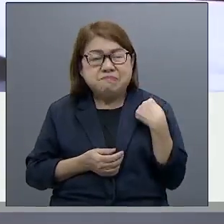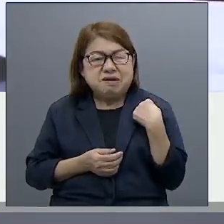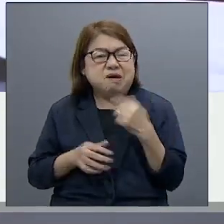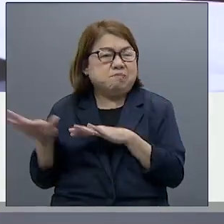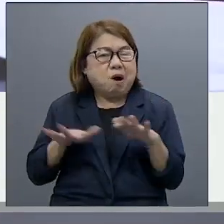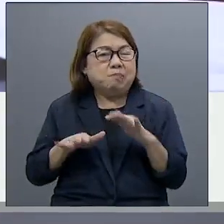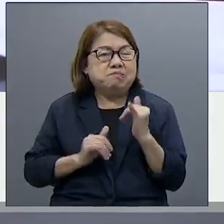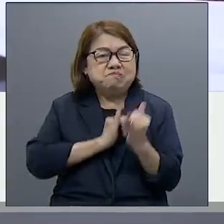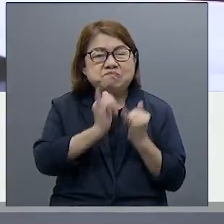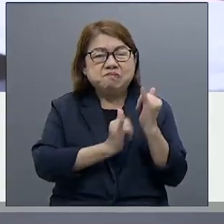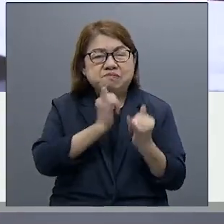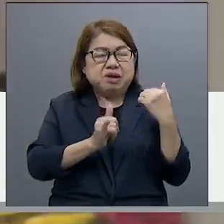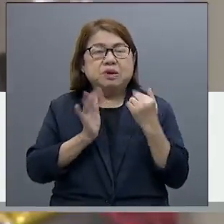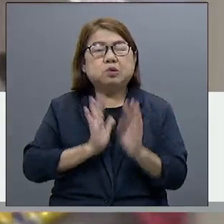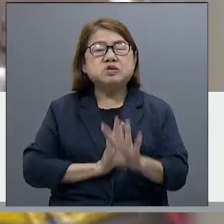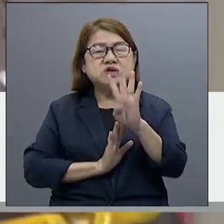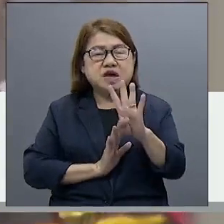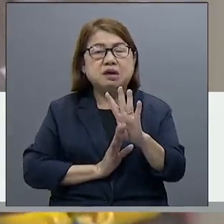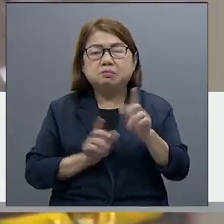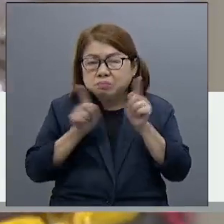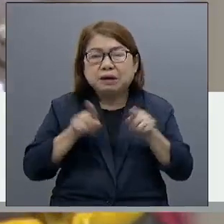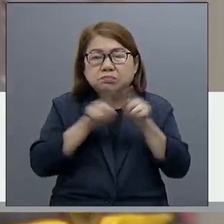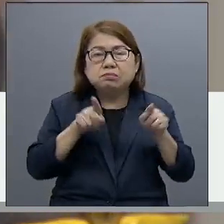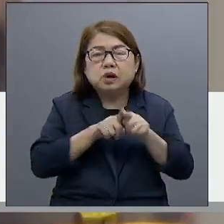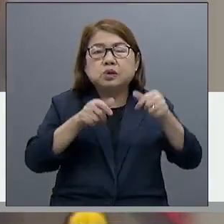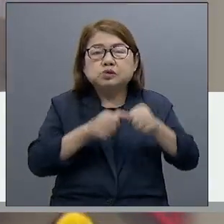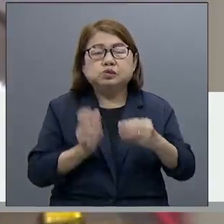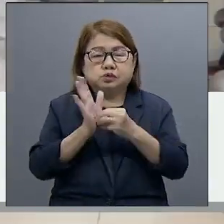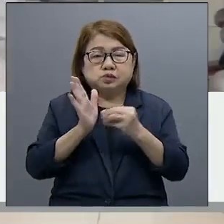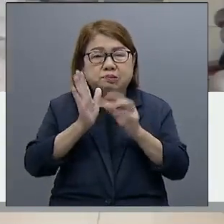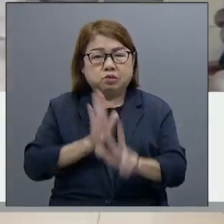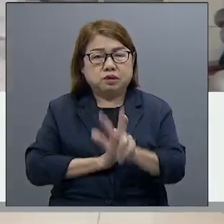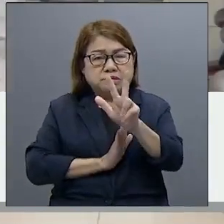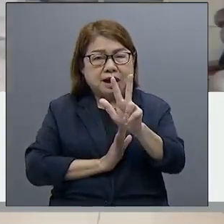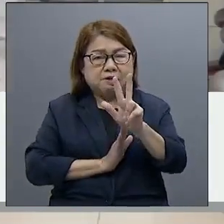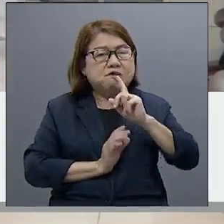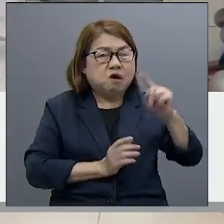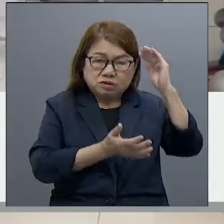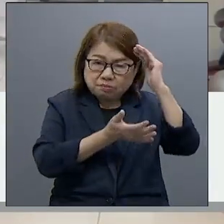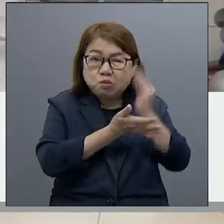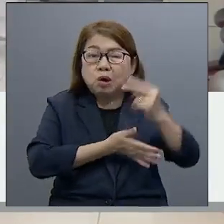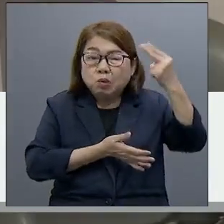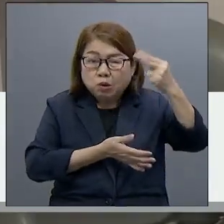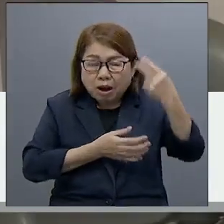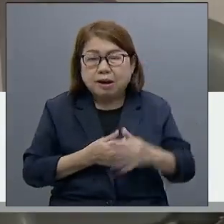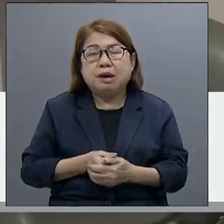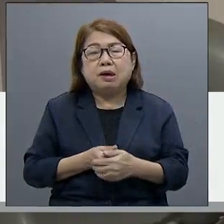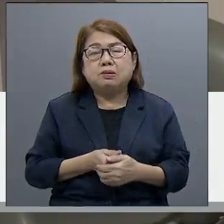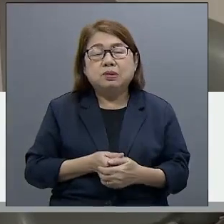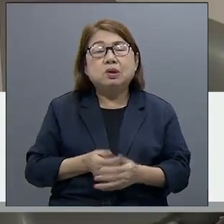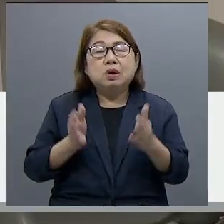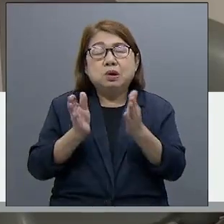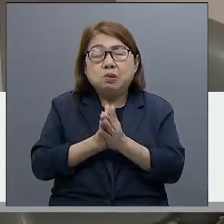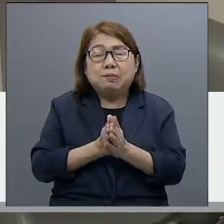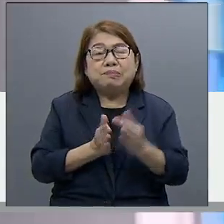ฐานมาให้ตำรวจเพิ่มอีก 4คนในพื้นที่กรุงเทพมหานคร 3คนแจ้งความไว้ที่สนห้วยขวางบุคคโลและหัวหมากและยังไป